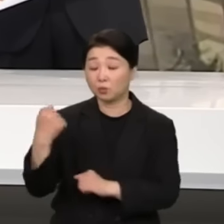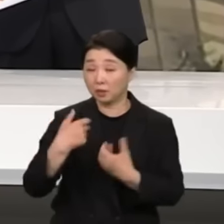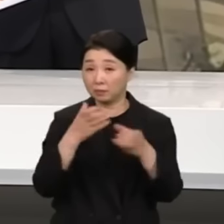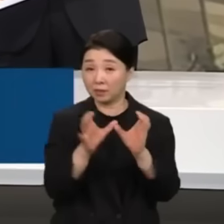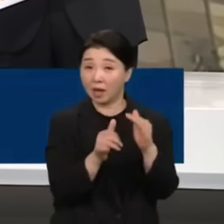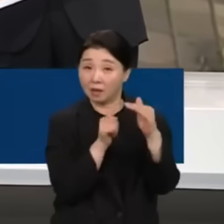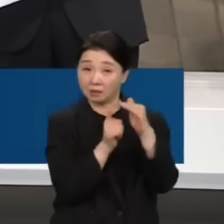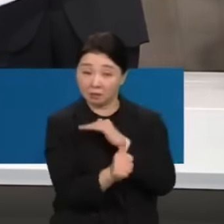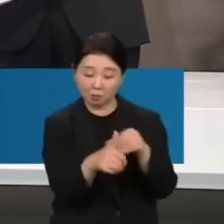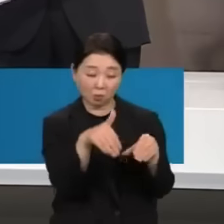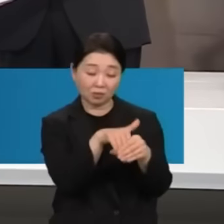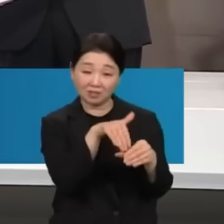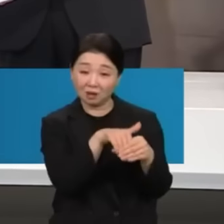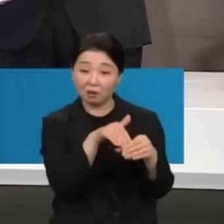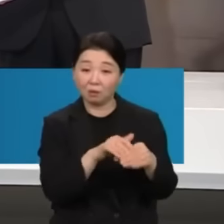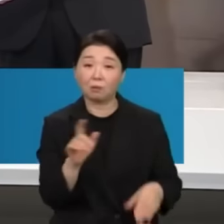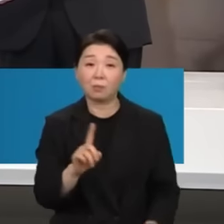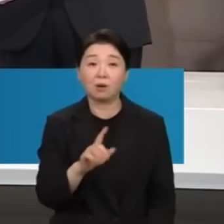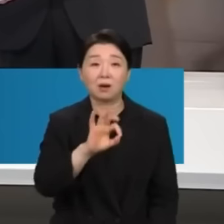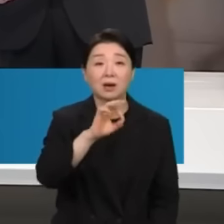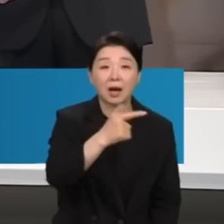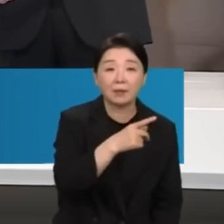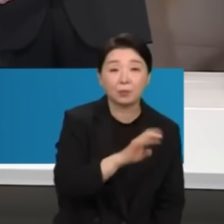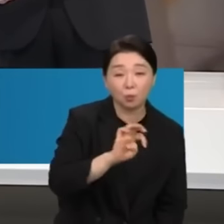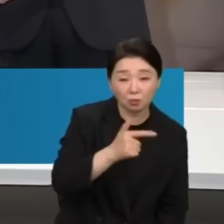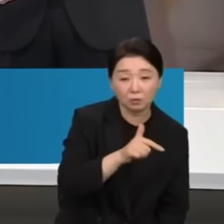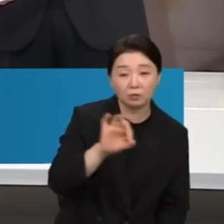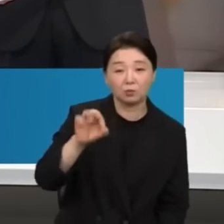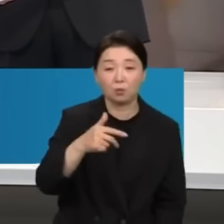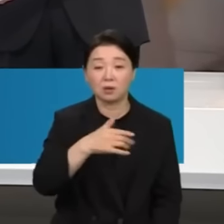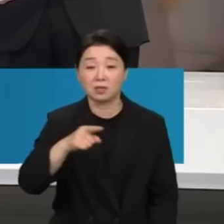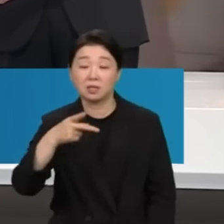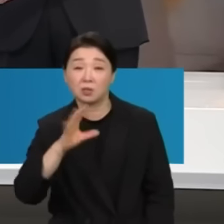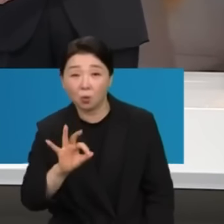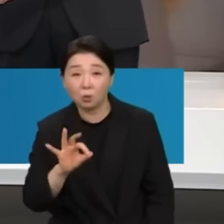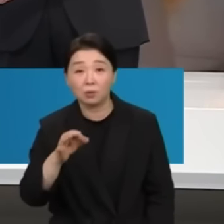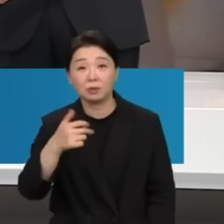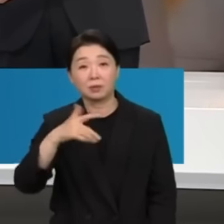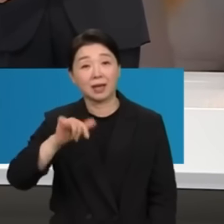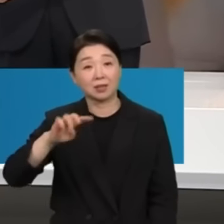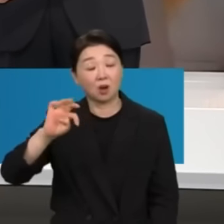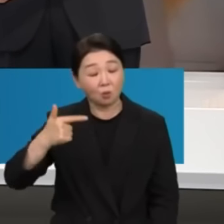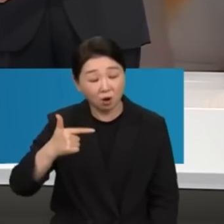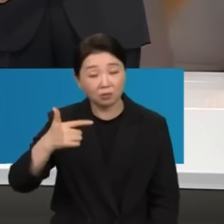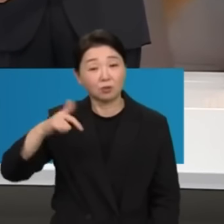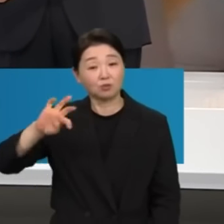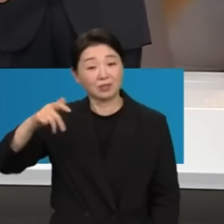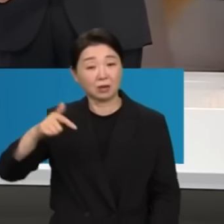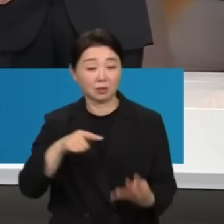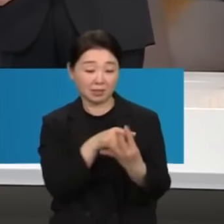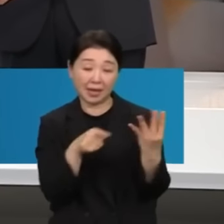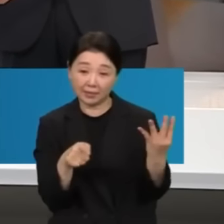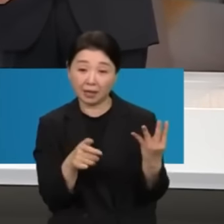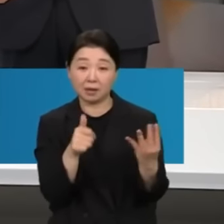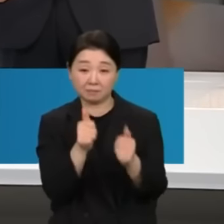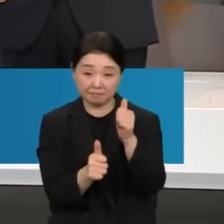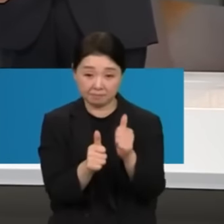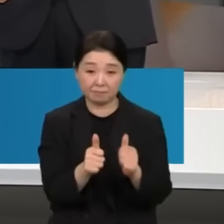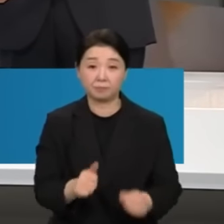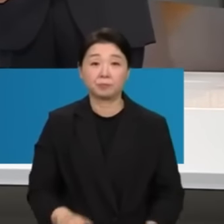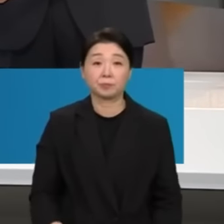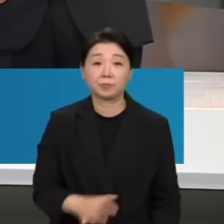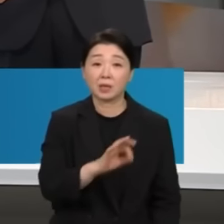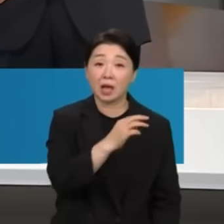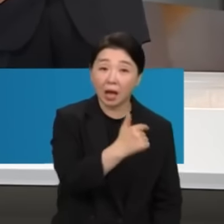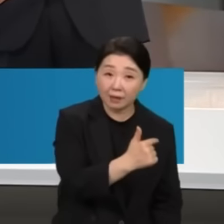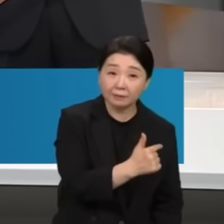국민의힘 당대표 선거가 한동훈, 원희룡, 나경원, 윤상현 4파전 구도로 치러질 걸로 보입니다. 한동훈